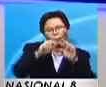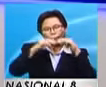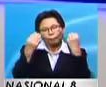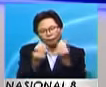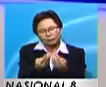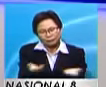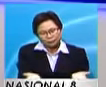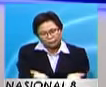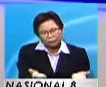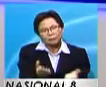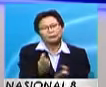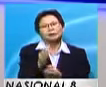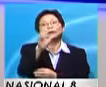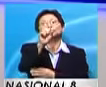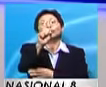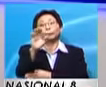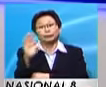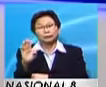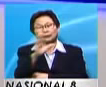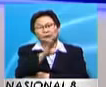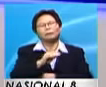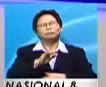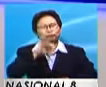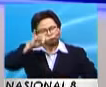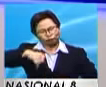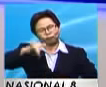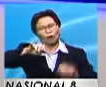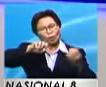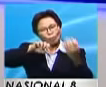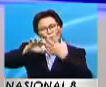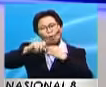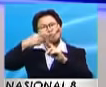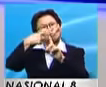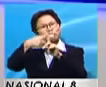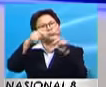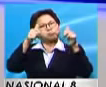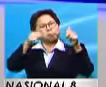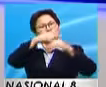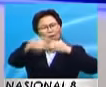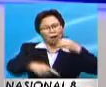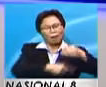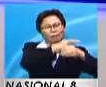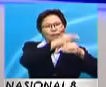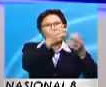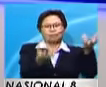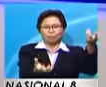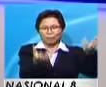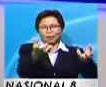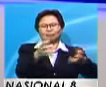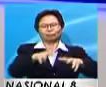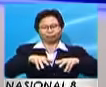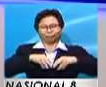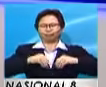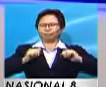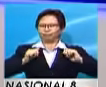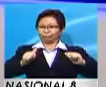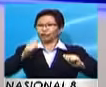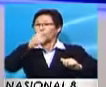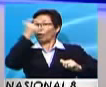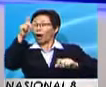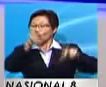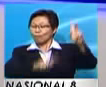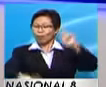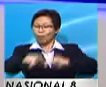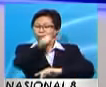masyarakat setempat di paling sungai besar yang mengakui membalas positif mengenai bien diterima ini memandangkan